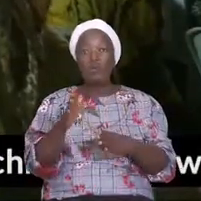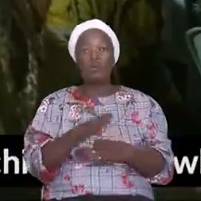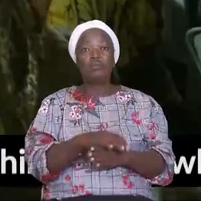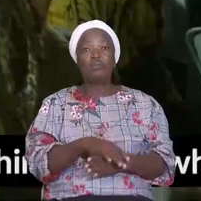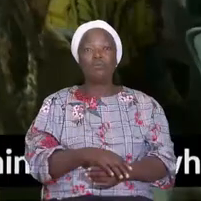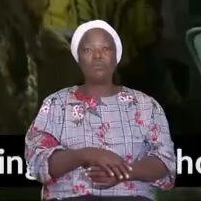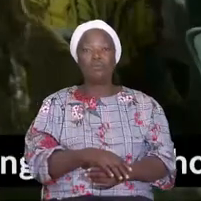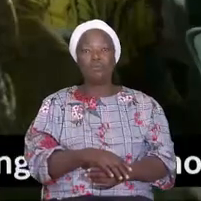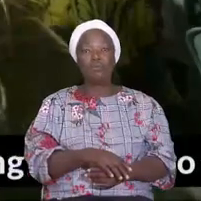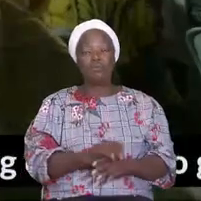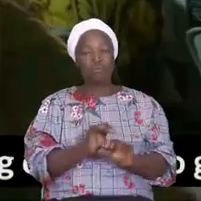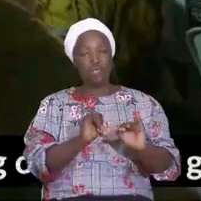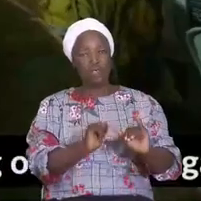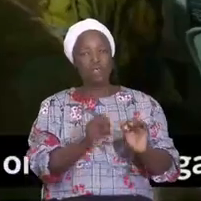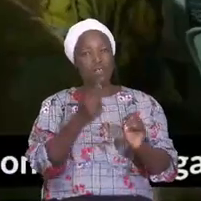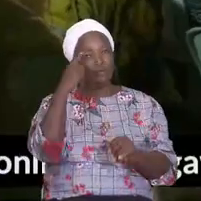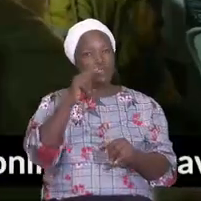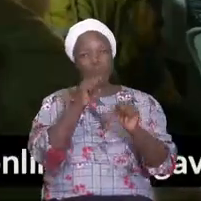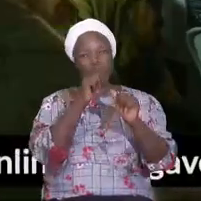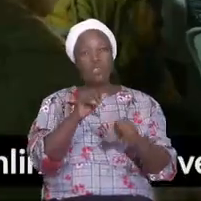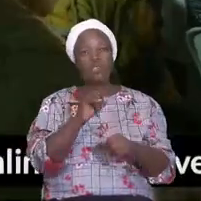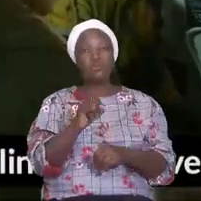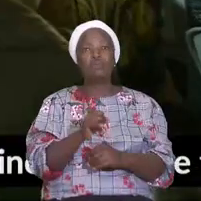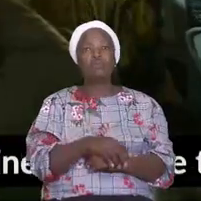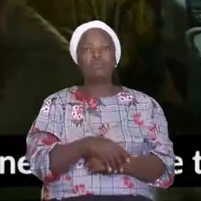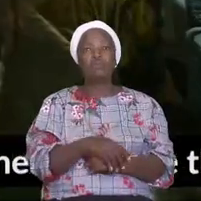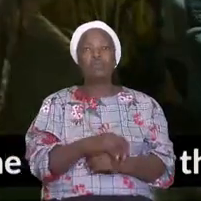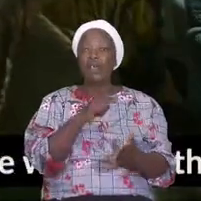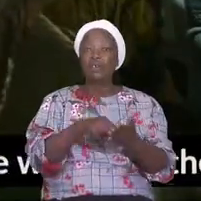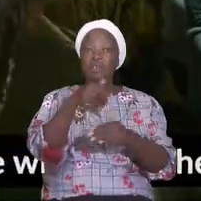N'oublie pas, tu partageras ton témoignage. Ne partez pas.